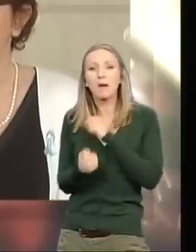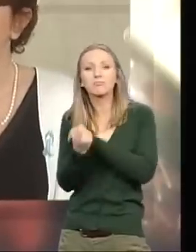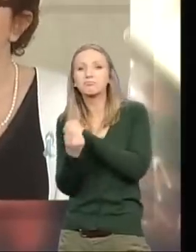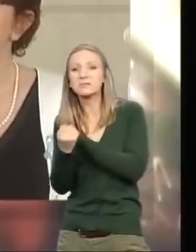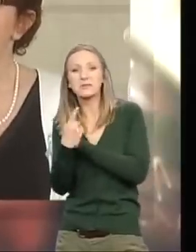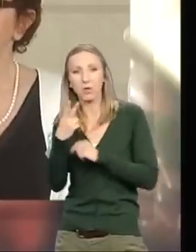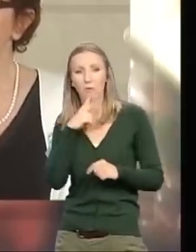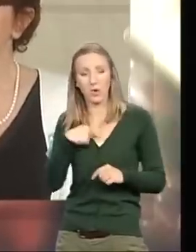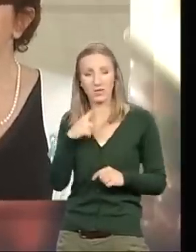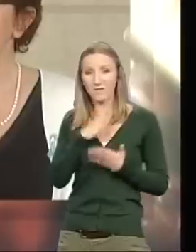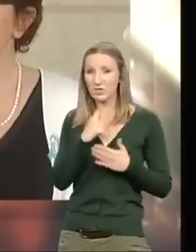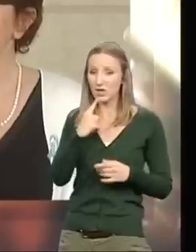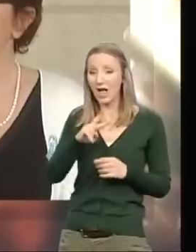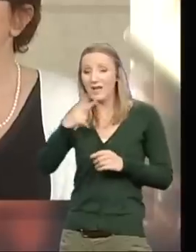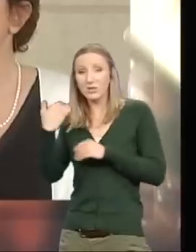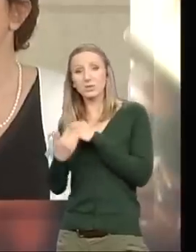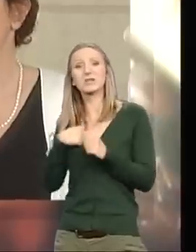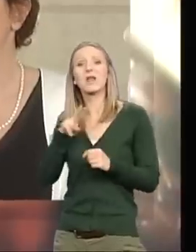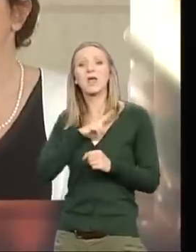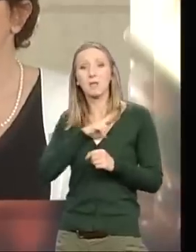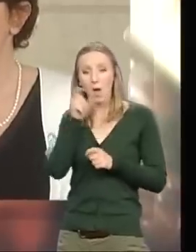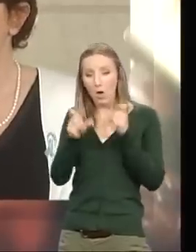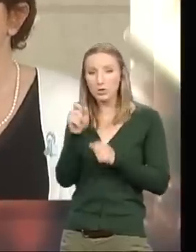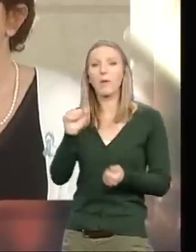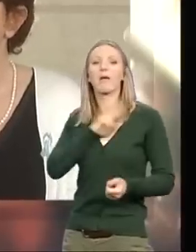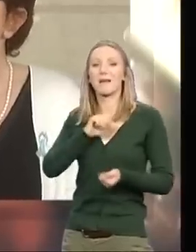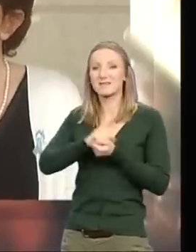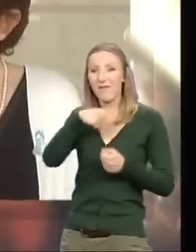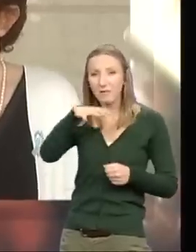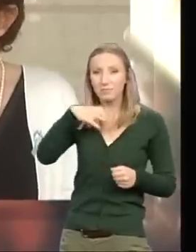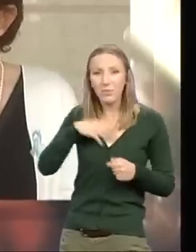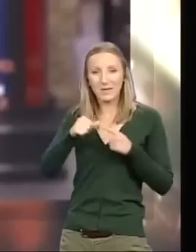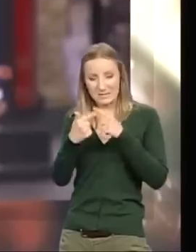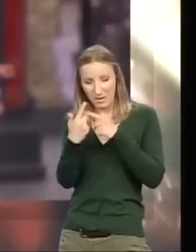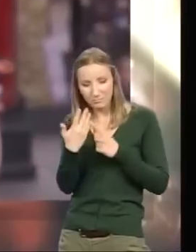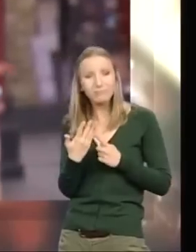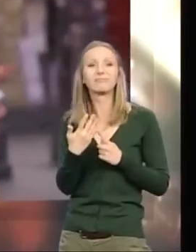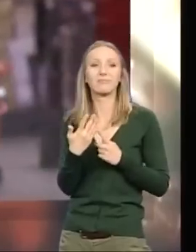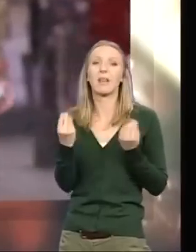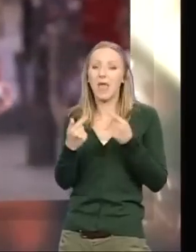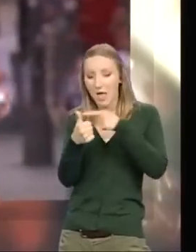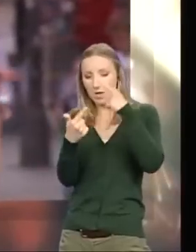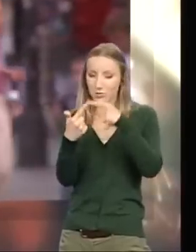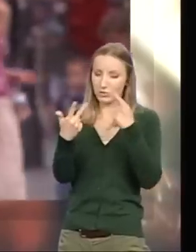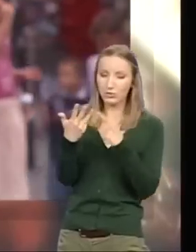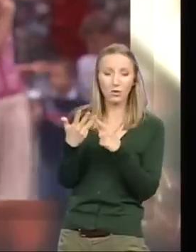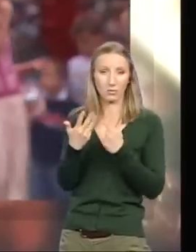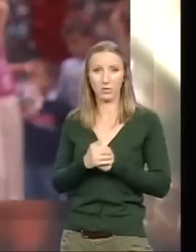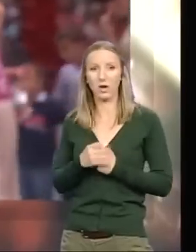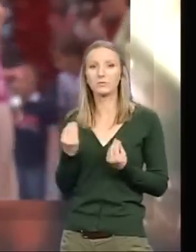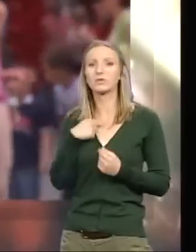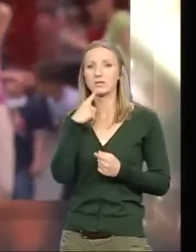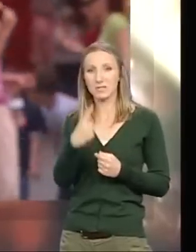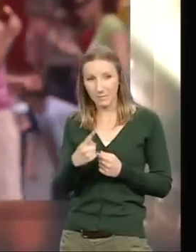sam vam ja navela, ali s druge strane ćete imati osobe koje će imati i sve ove togobe ili nešto od toga. Ono što je okođe nisam pomenula je, na primer,